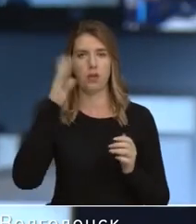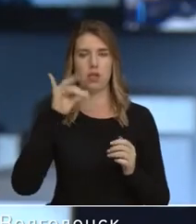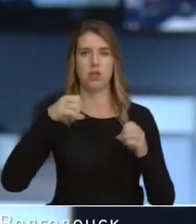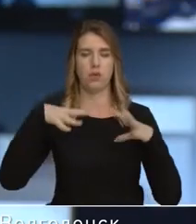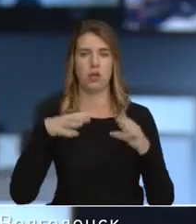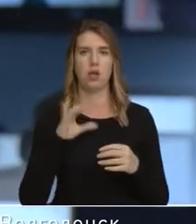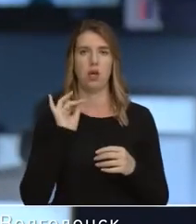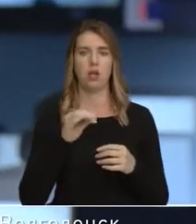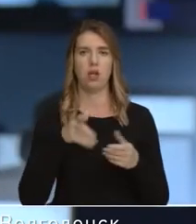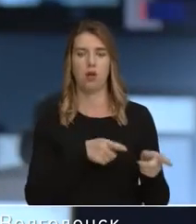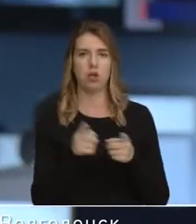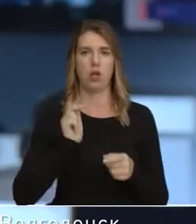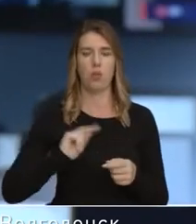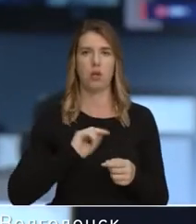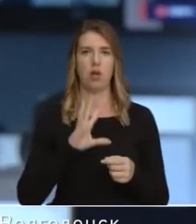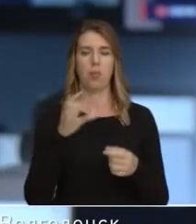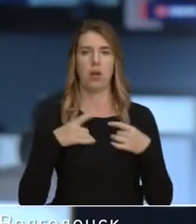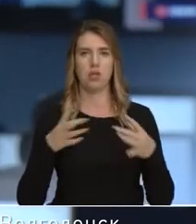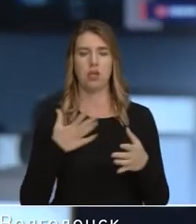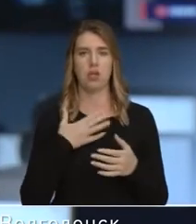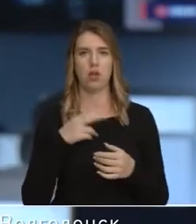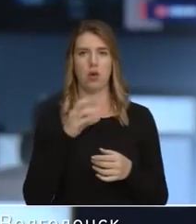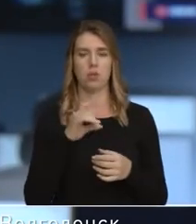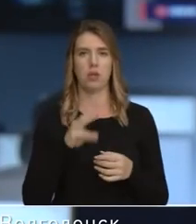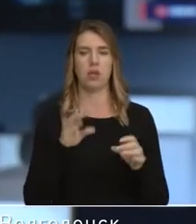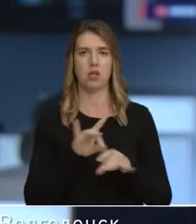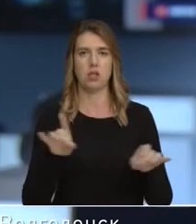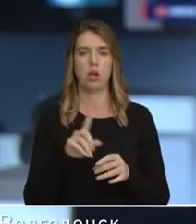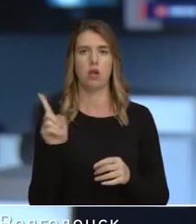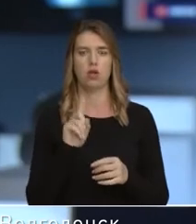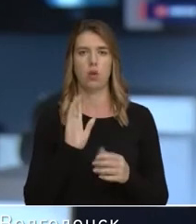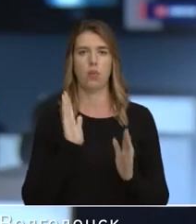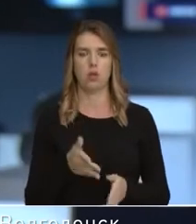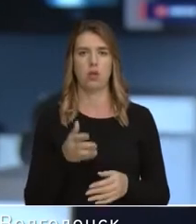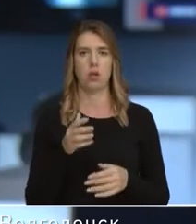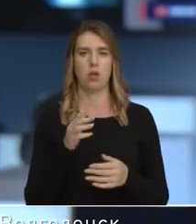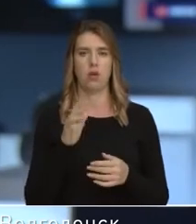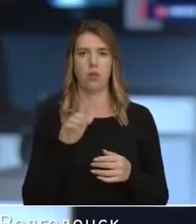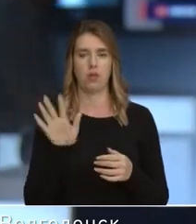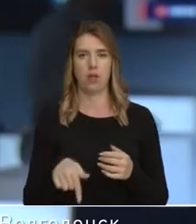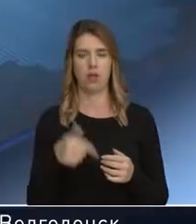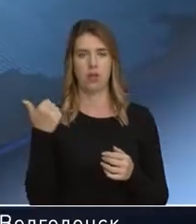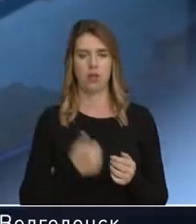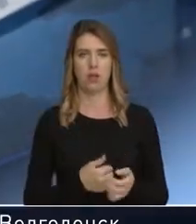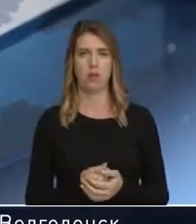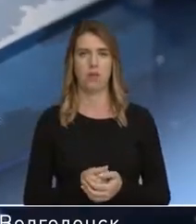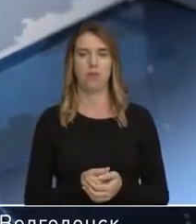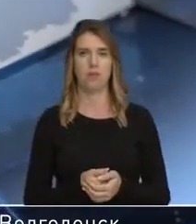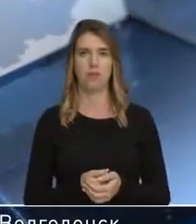и света, дорожные работы и всероссийский праздник. Наши корреспонденты расскажут, что сулит дончанам наступившая неделя.